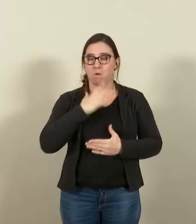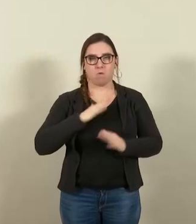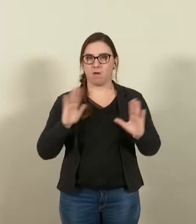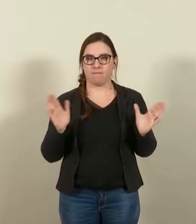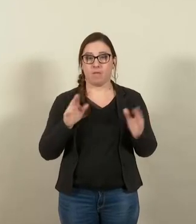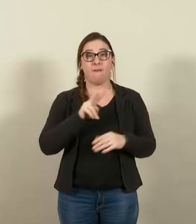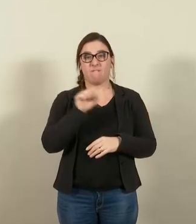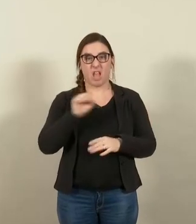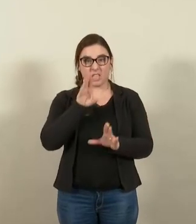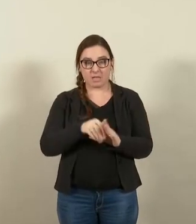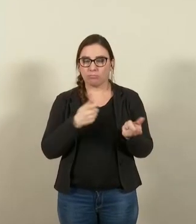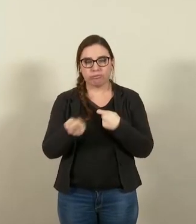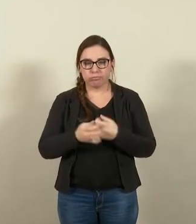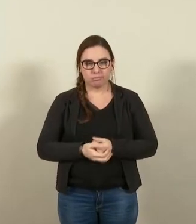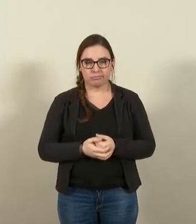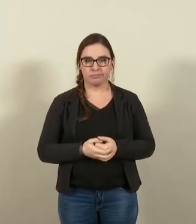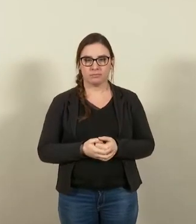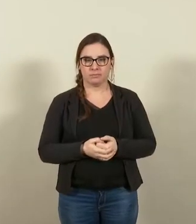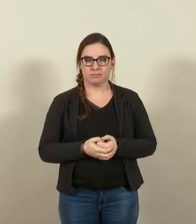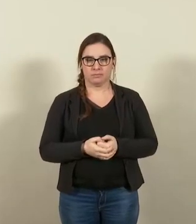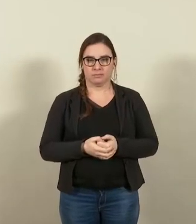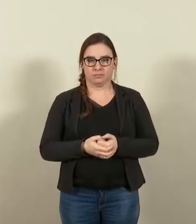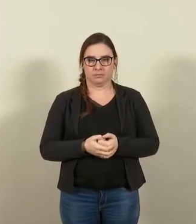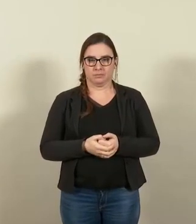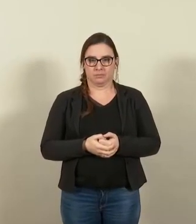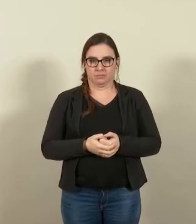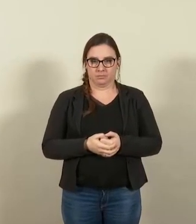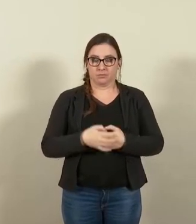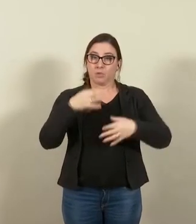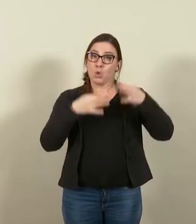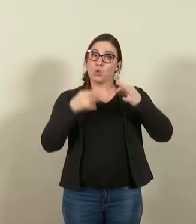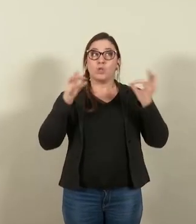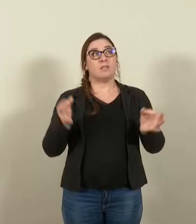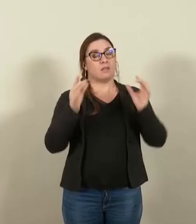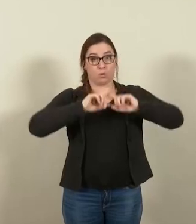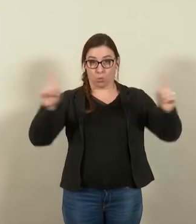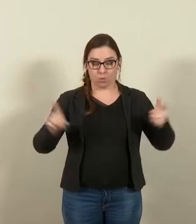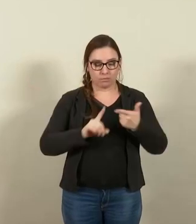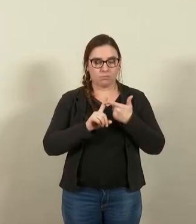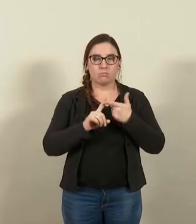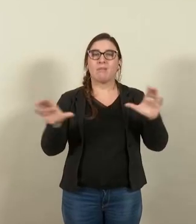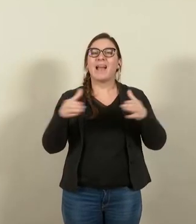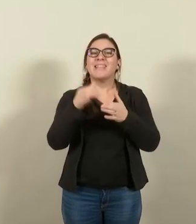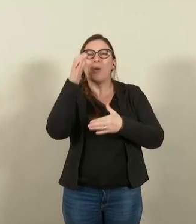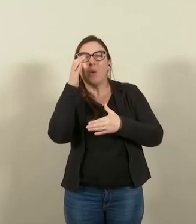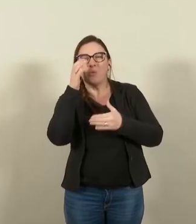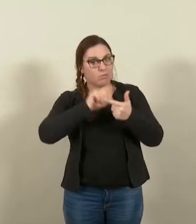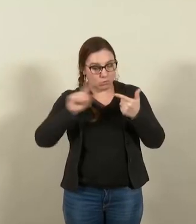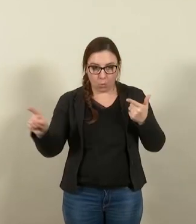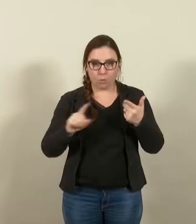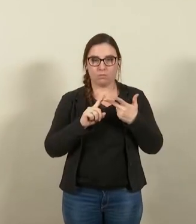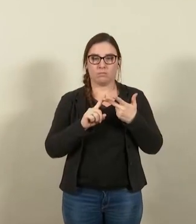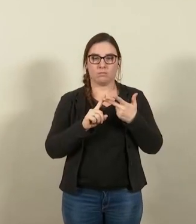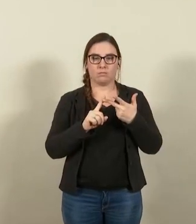VSS ça a pas lieu d'être donc pas de justice d'exception pas de cellule d'écoute